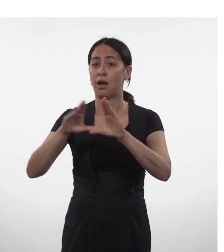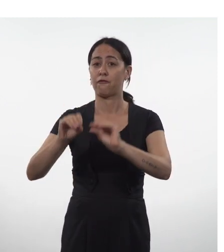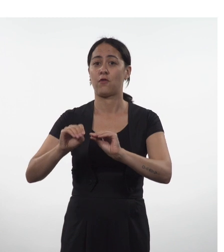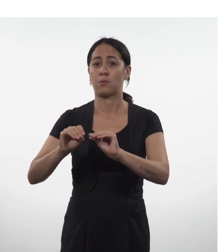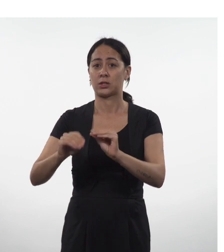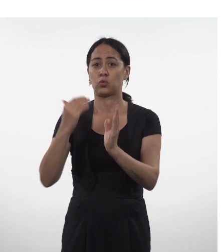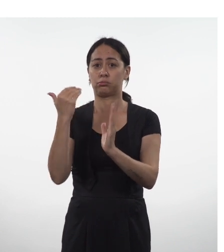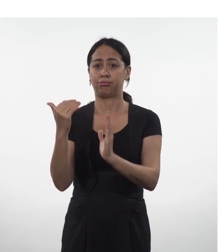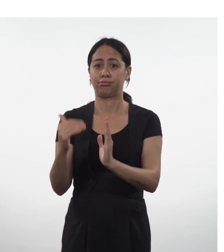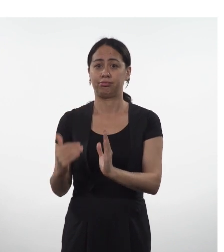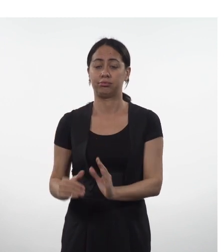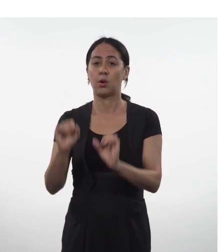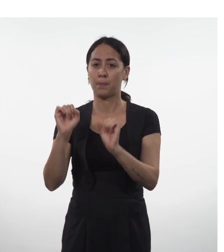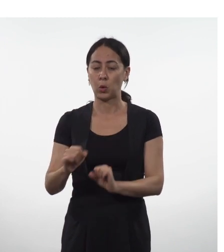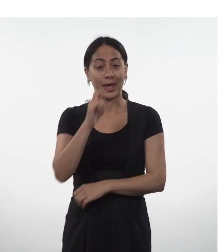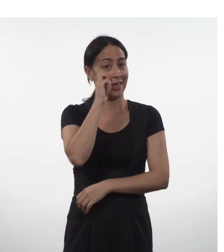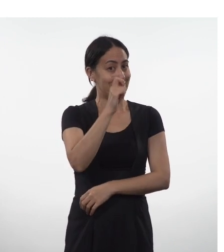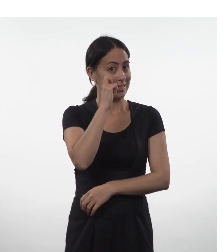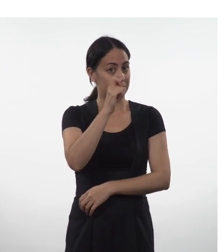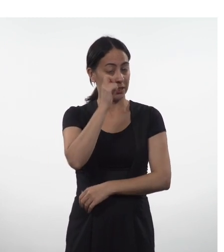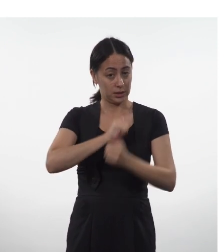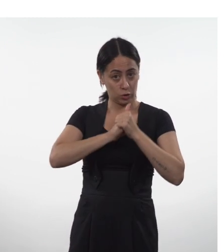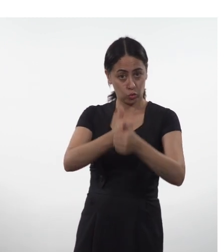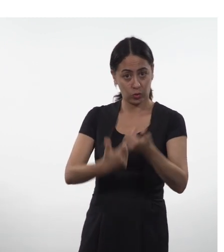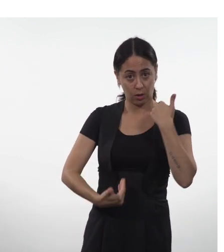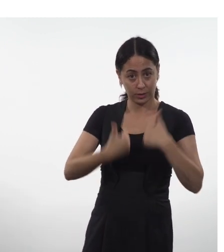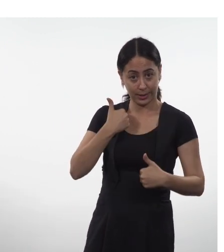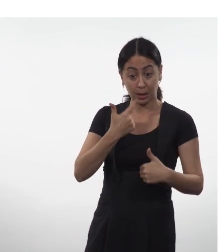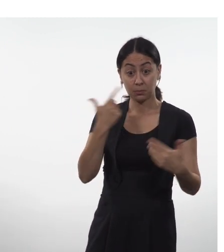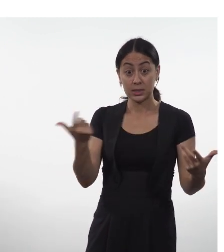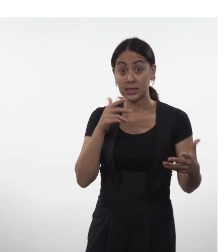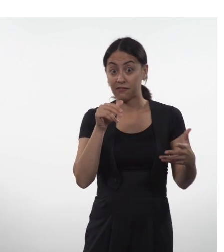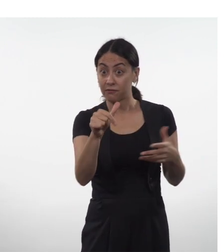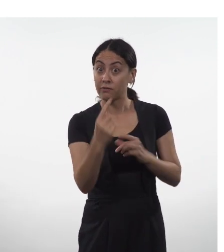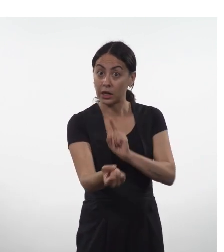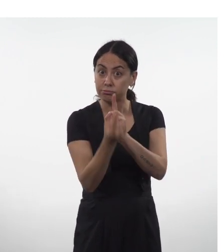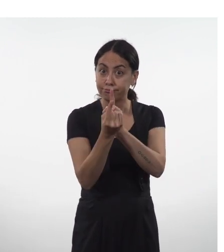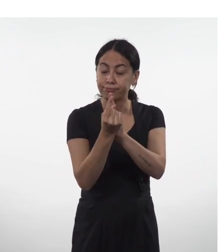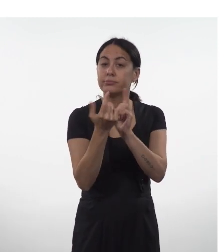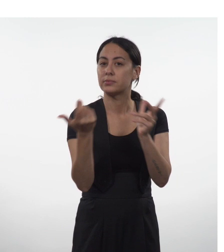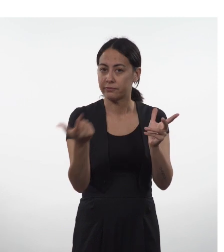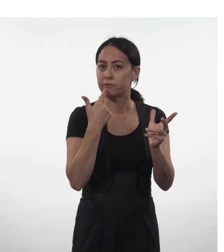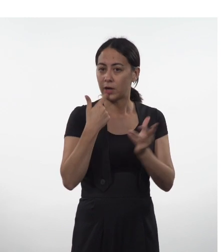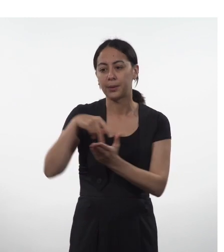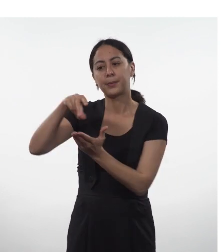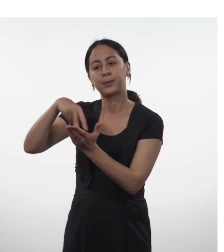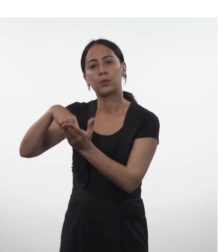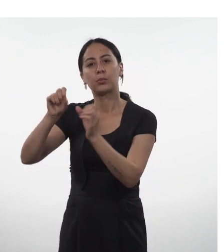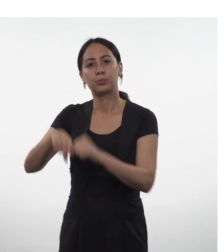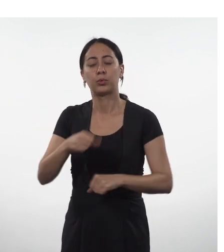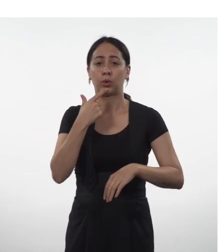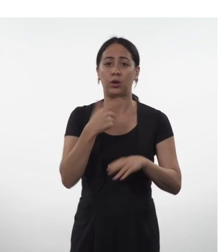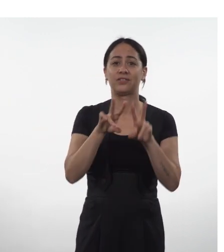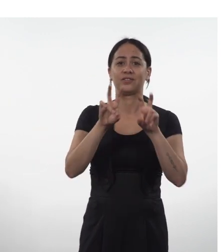expertise selon tel ou tel handicap quand on est confronté en consultation. Les fiches conseils d'HandiConnect, nous en avons